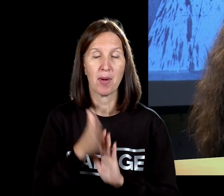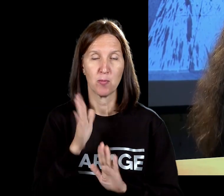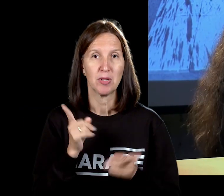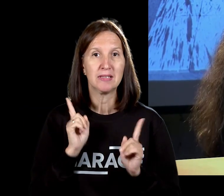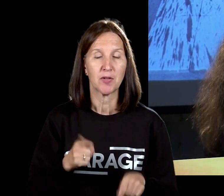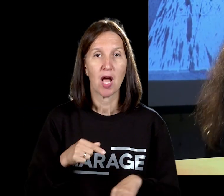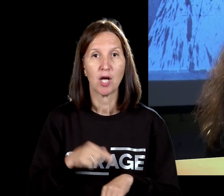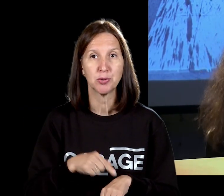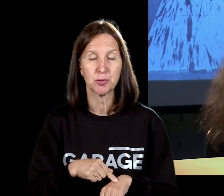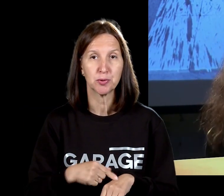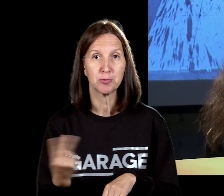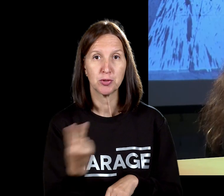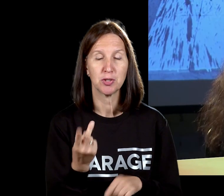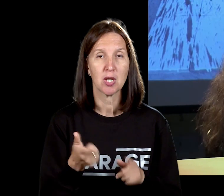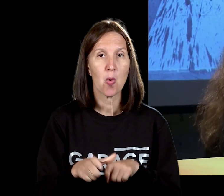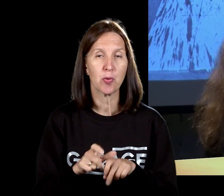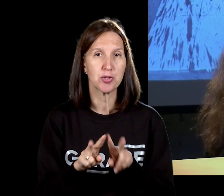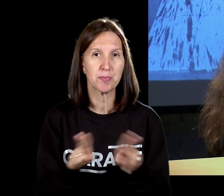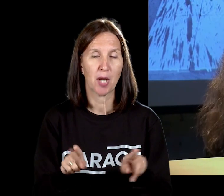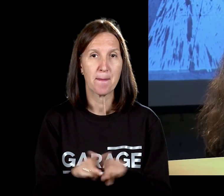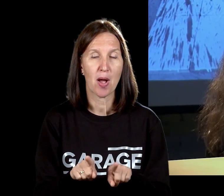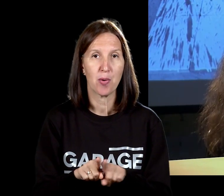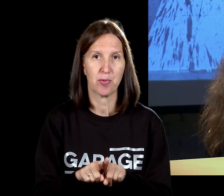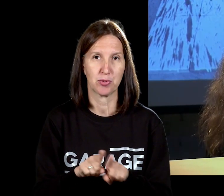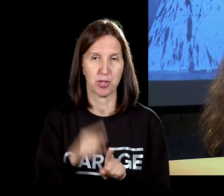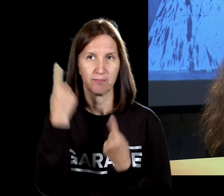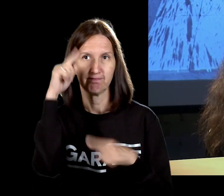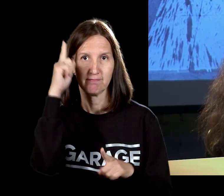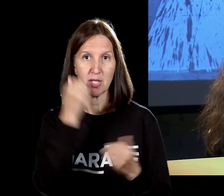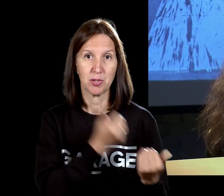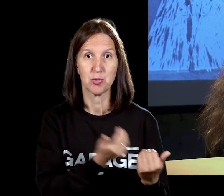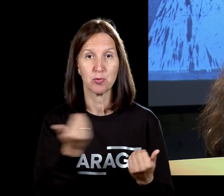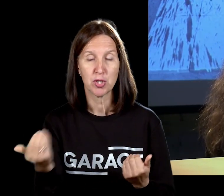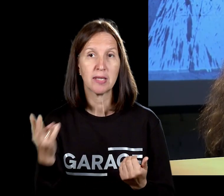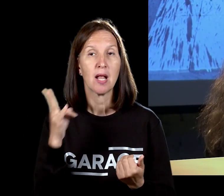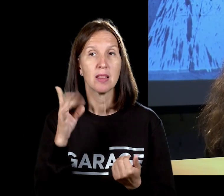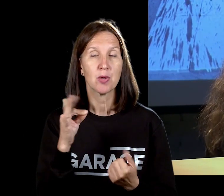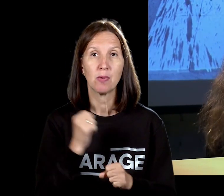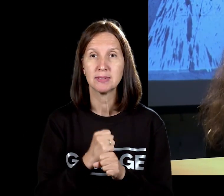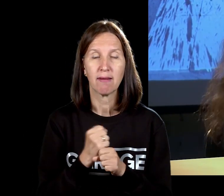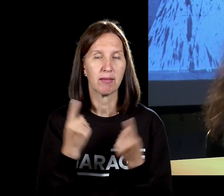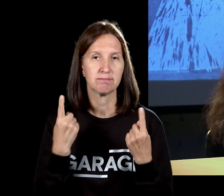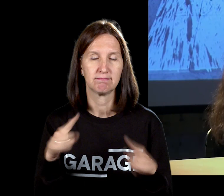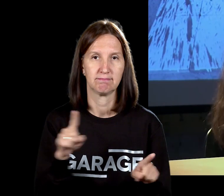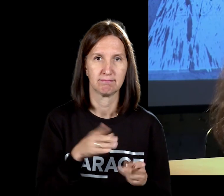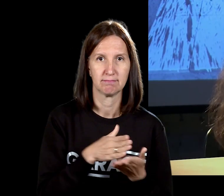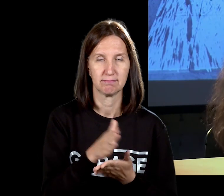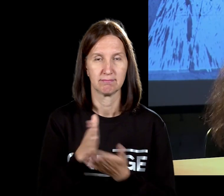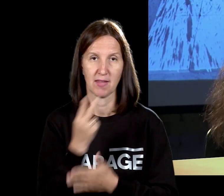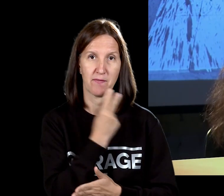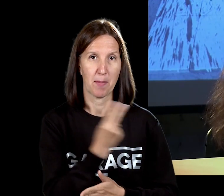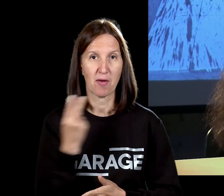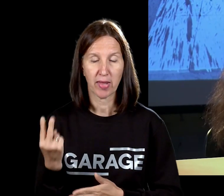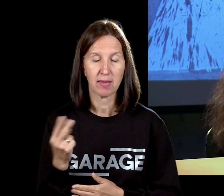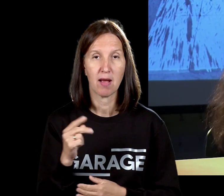действительно ощущение, что это очень похожие похожие сюжеты, сделанные, правда, в двух абсолютно разных медиа, потому что Миро – это